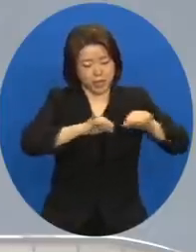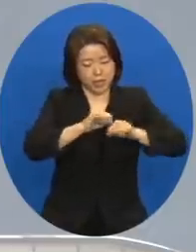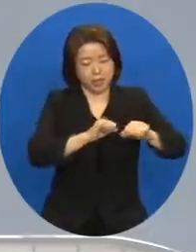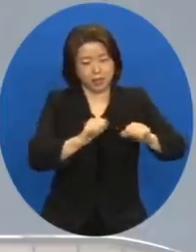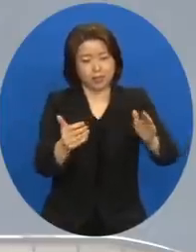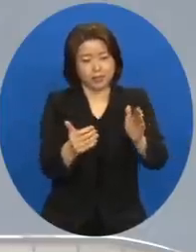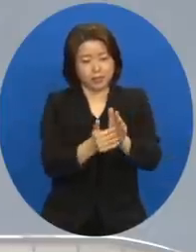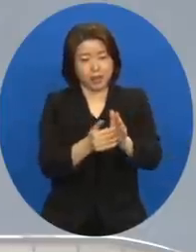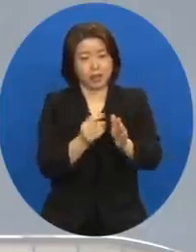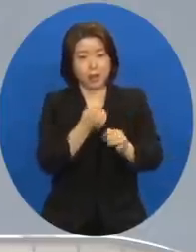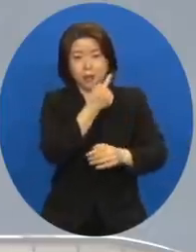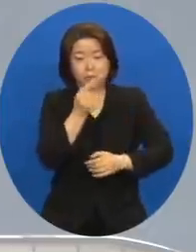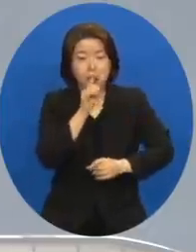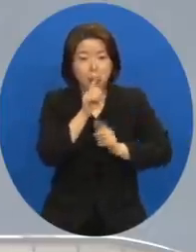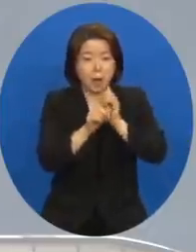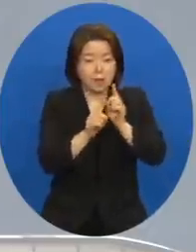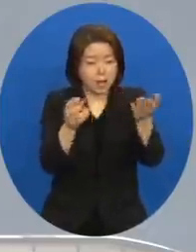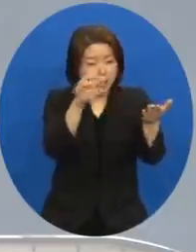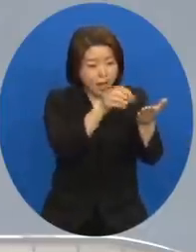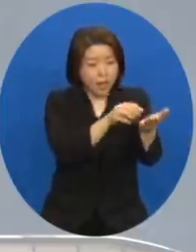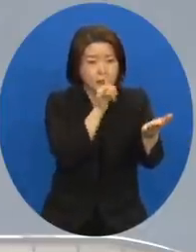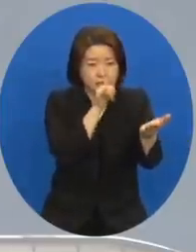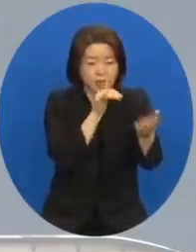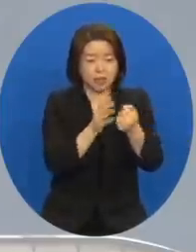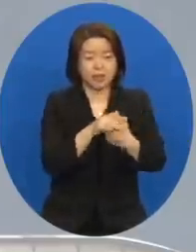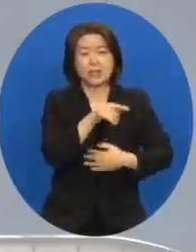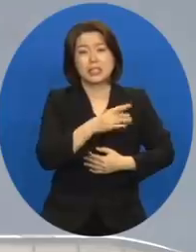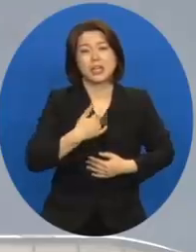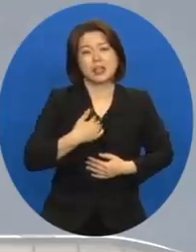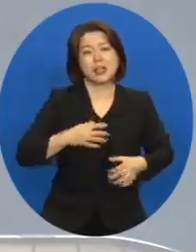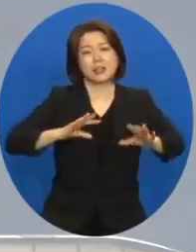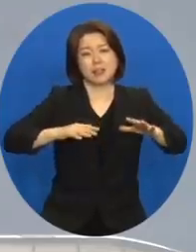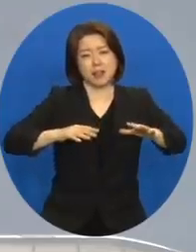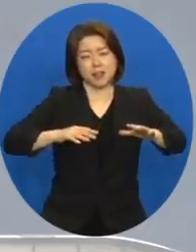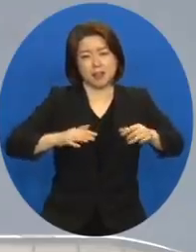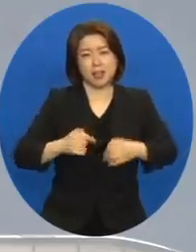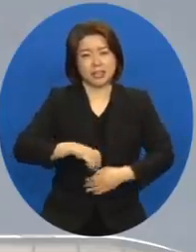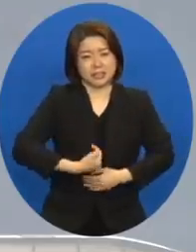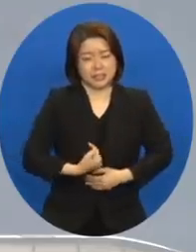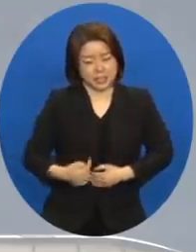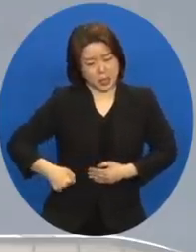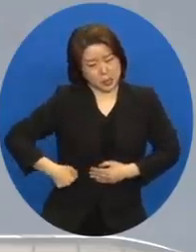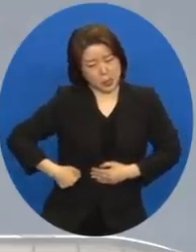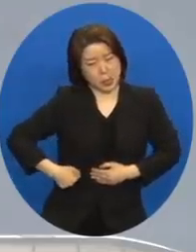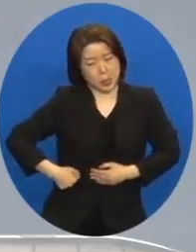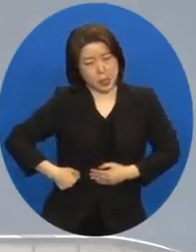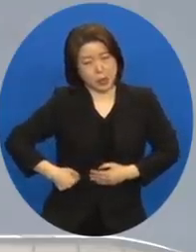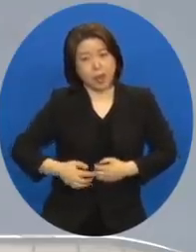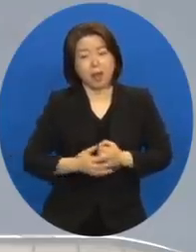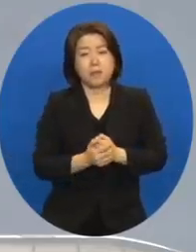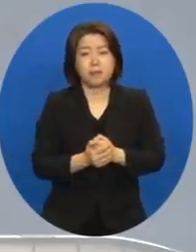고 증언 했어요 그것이 자기의 자랑이 고 자기 양심이